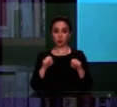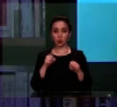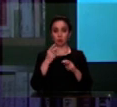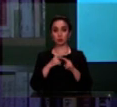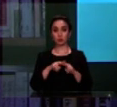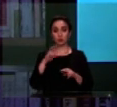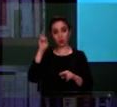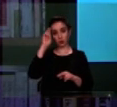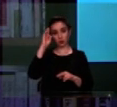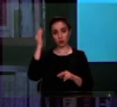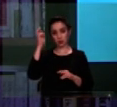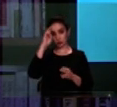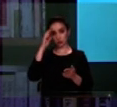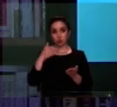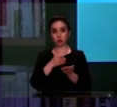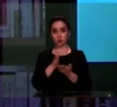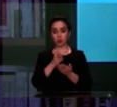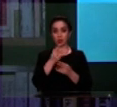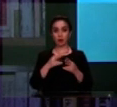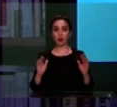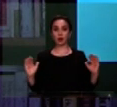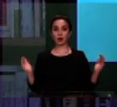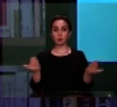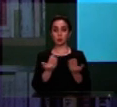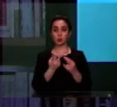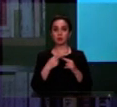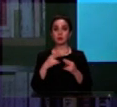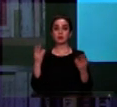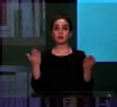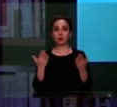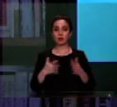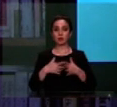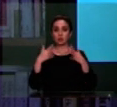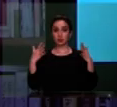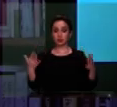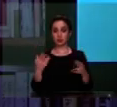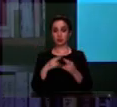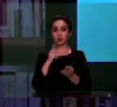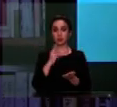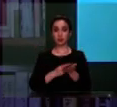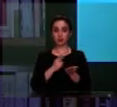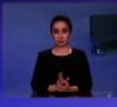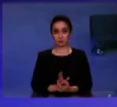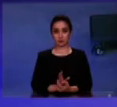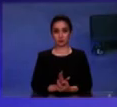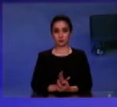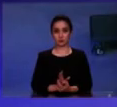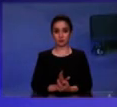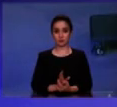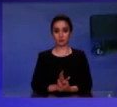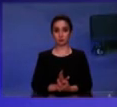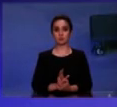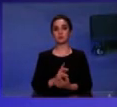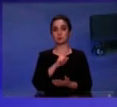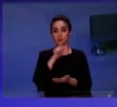imtiyozlar davlat siyosatining qamrovi naqadar kengligidan dalolat beradi.